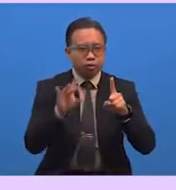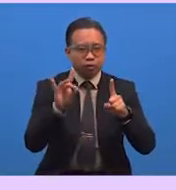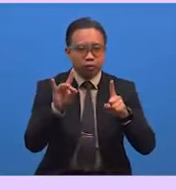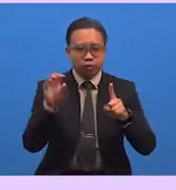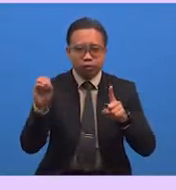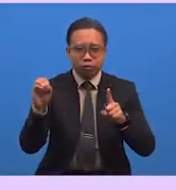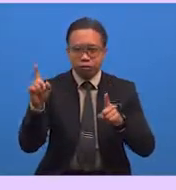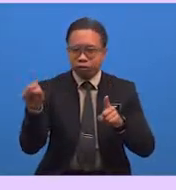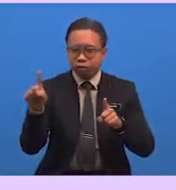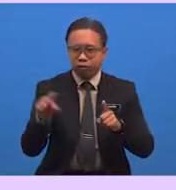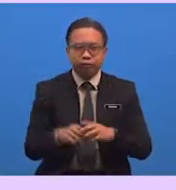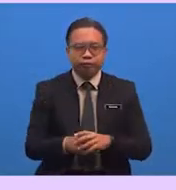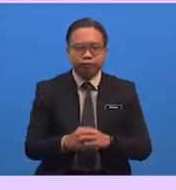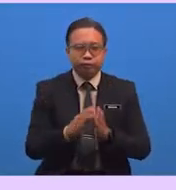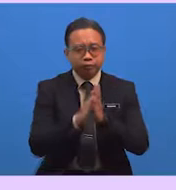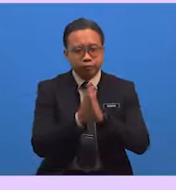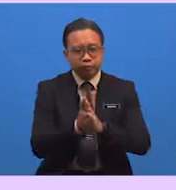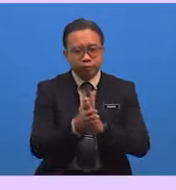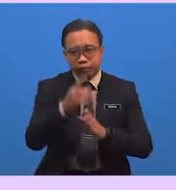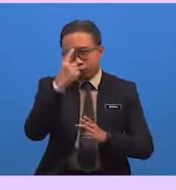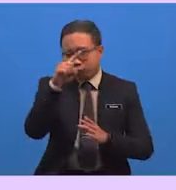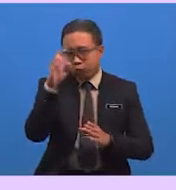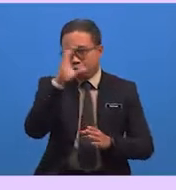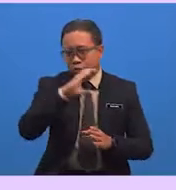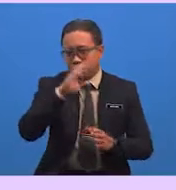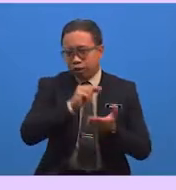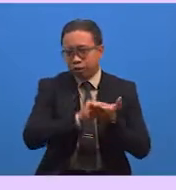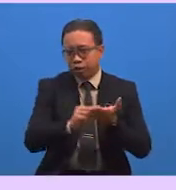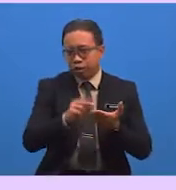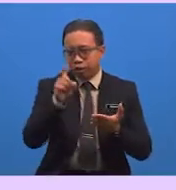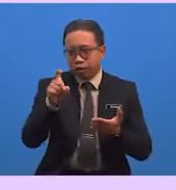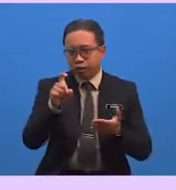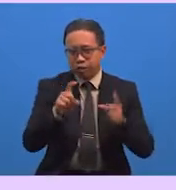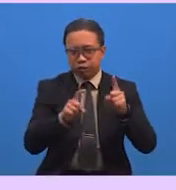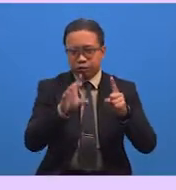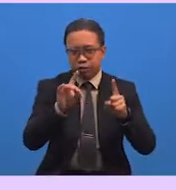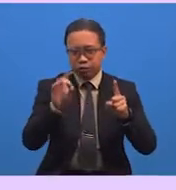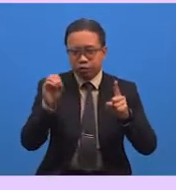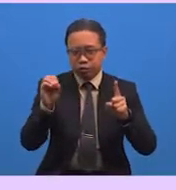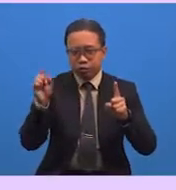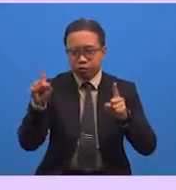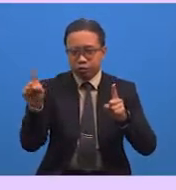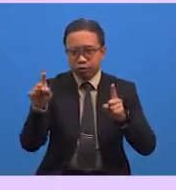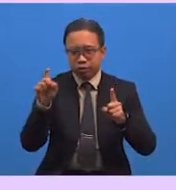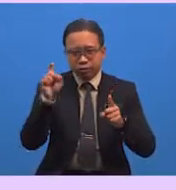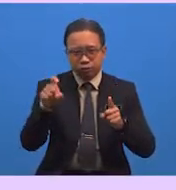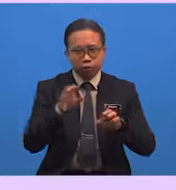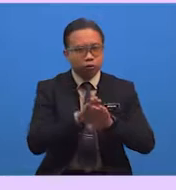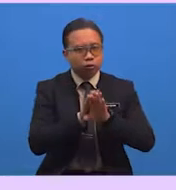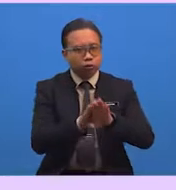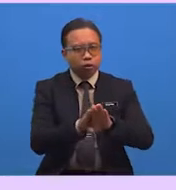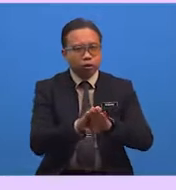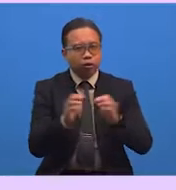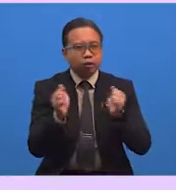180 darjah. Jadi, untuk mencari nilai X 180 darjah perlu